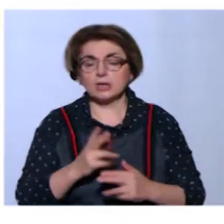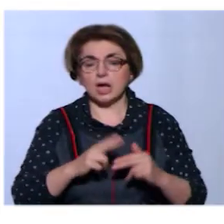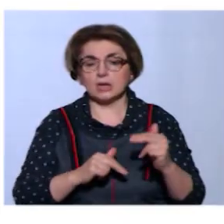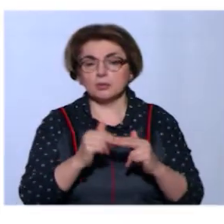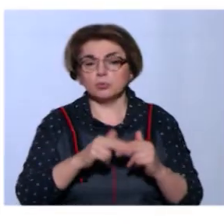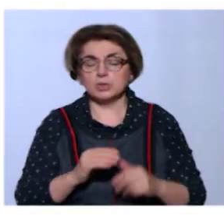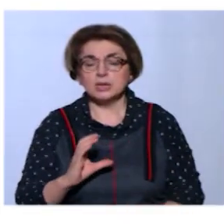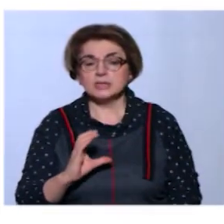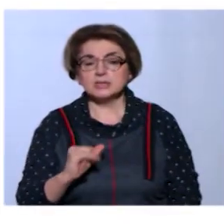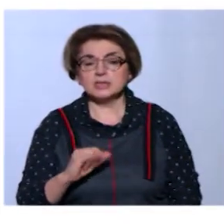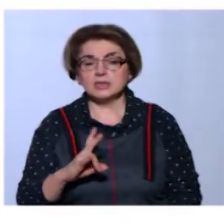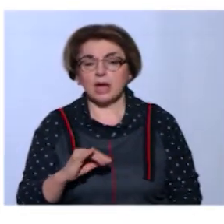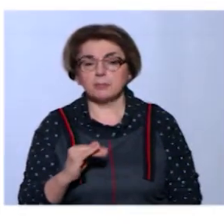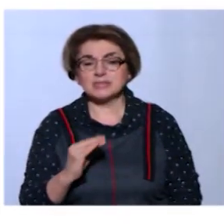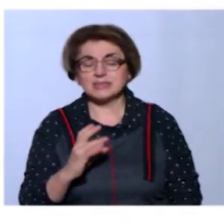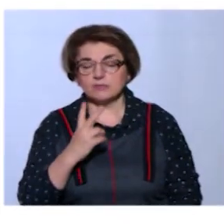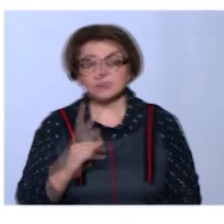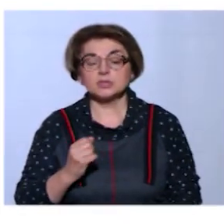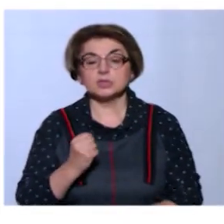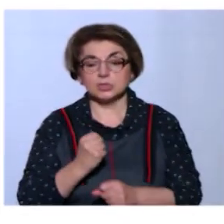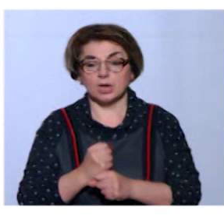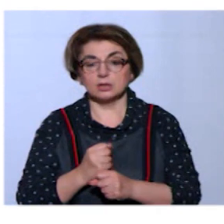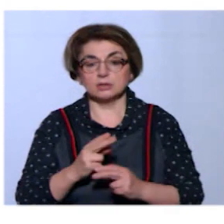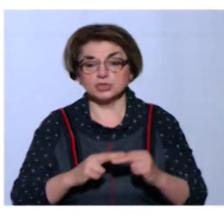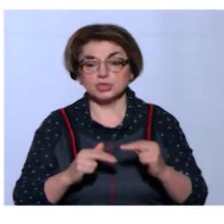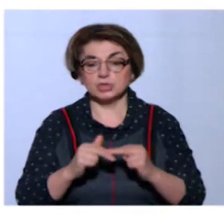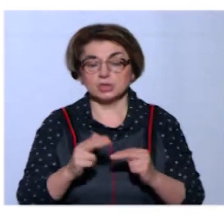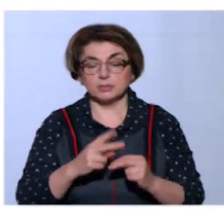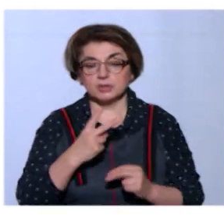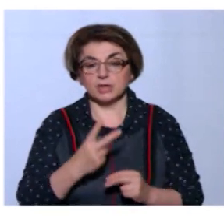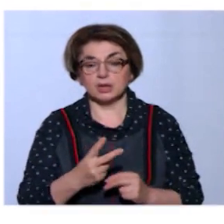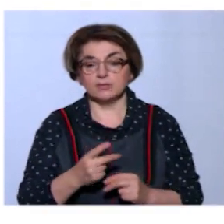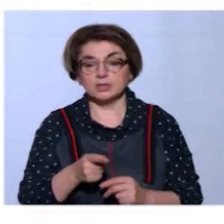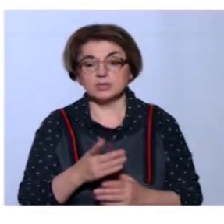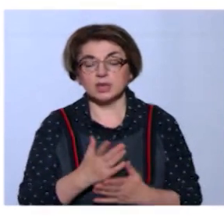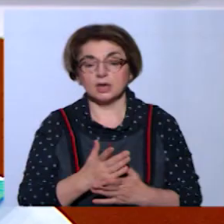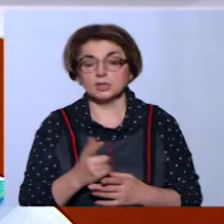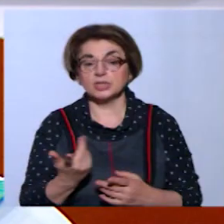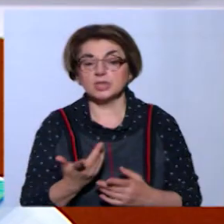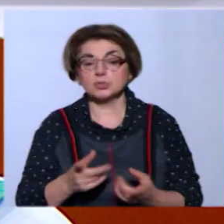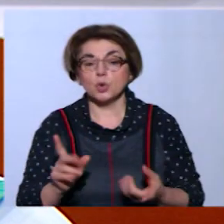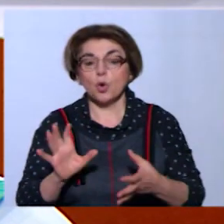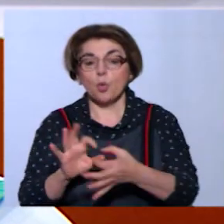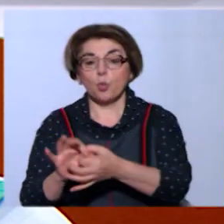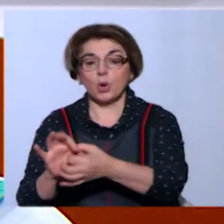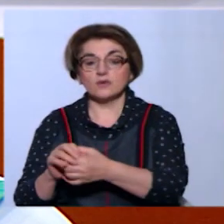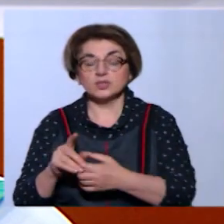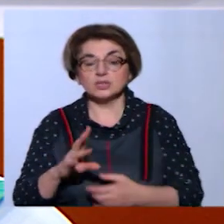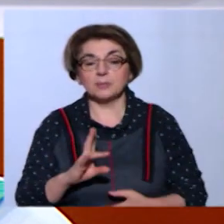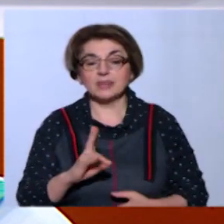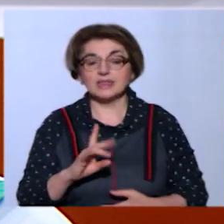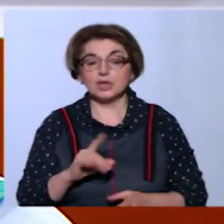სინაფსს. სინაფსი შედგება, ანუ ესე იგი სინაფსი ეს არის, რითაც უკავშირდება ნეირონები